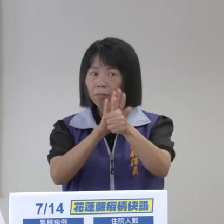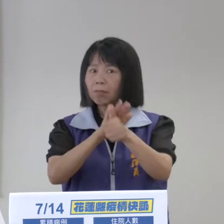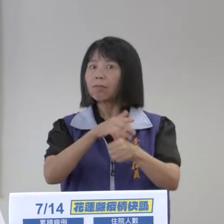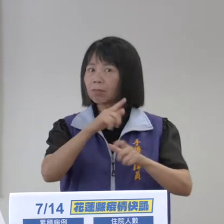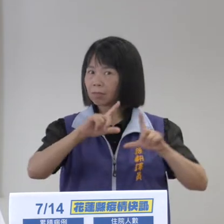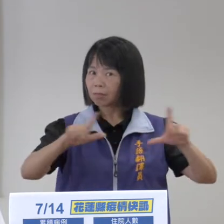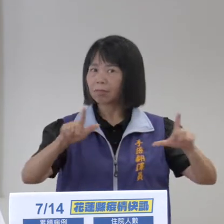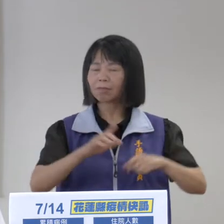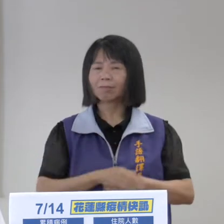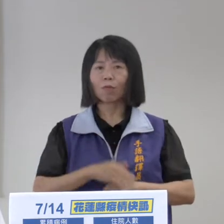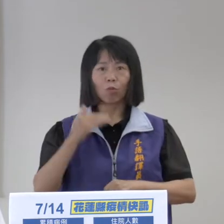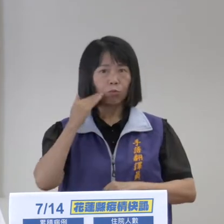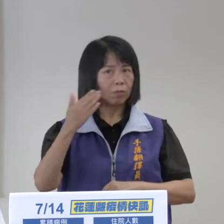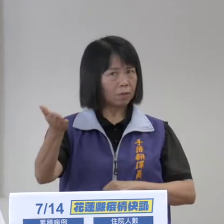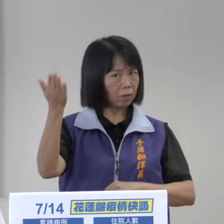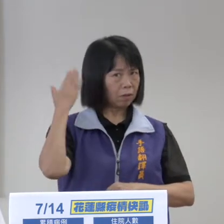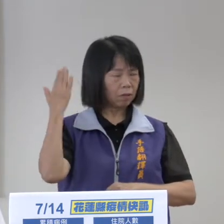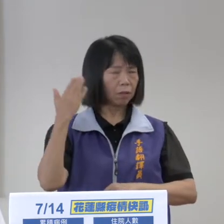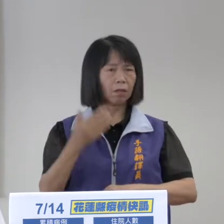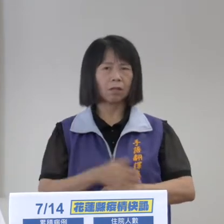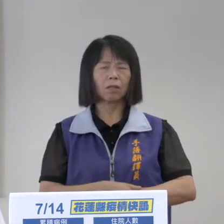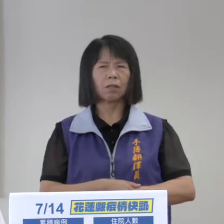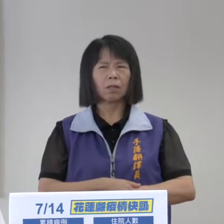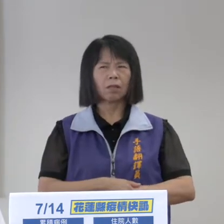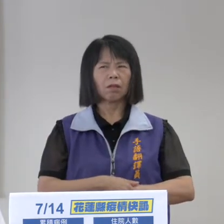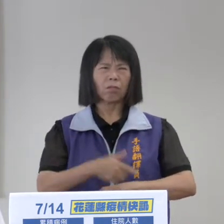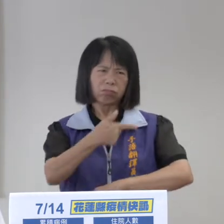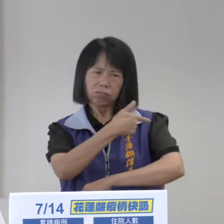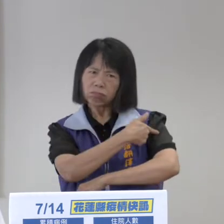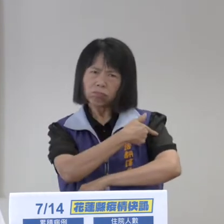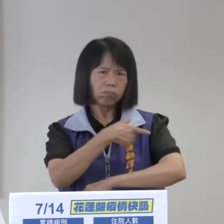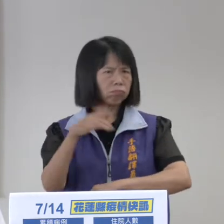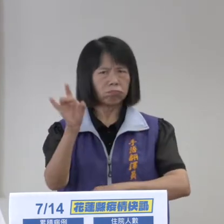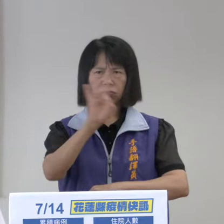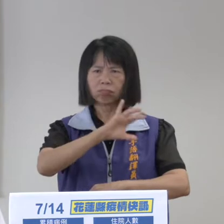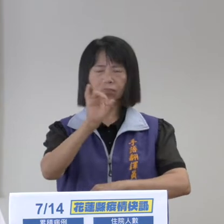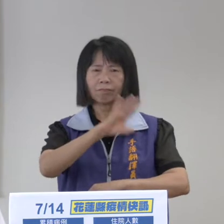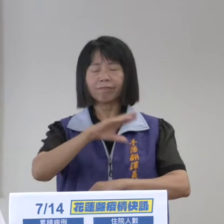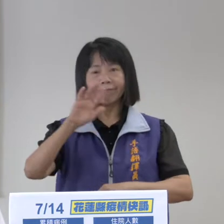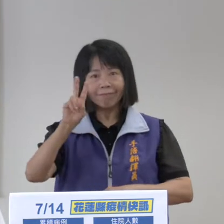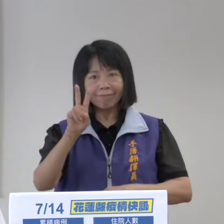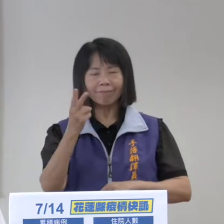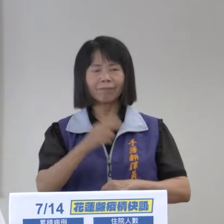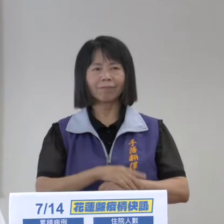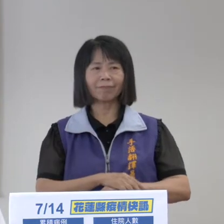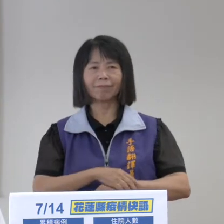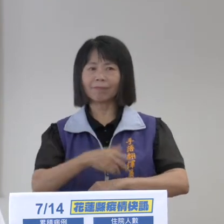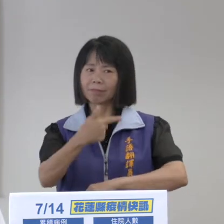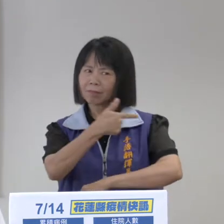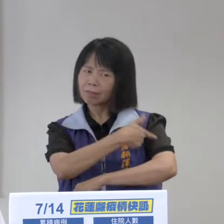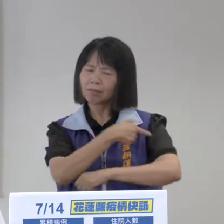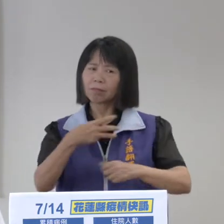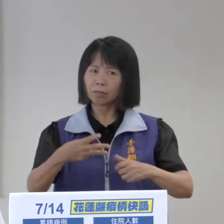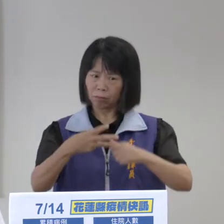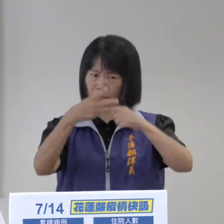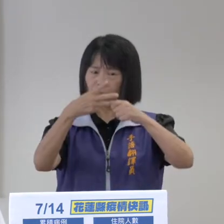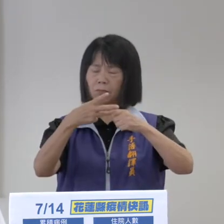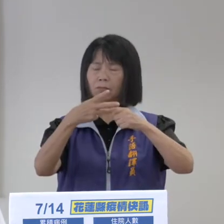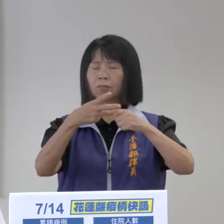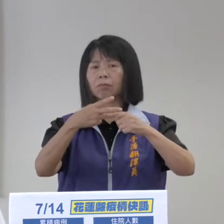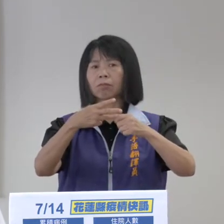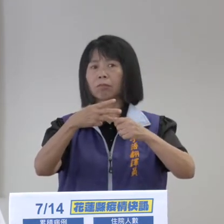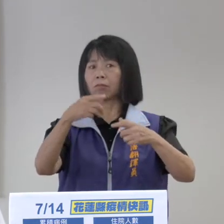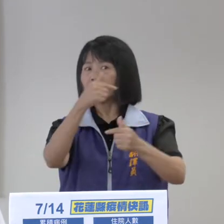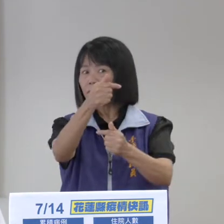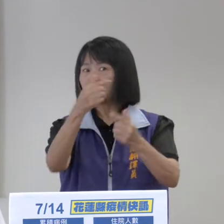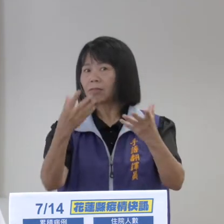以如果之前都没有接种疫苗的，或是没有完整接种疫苗的乡亲，